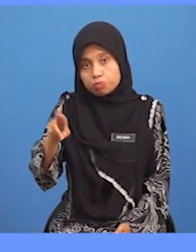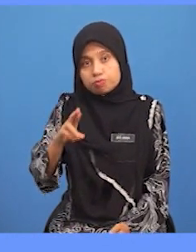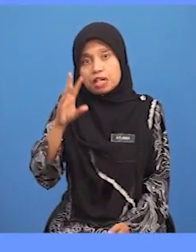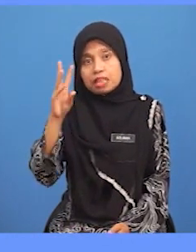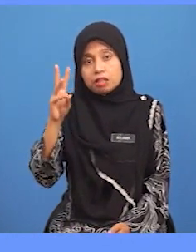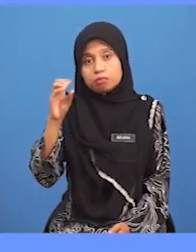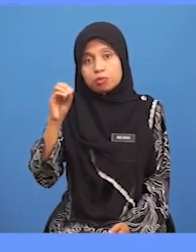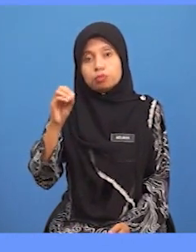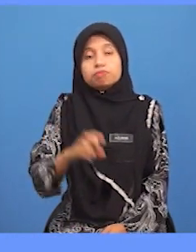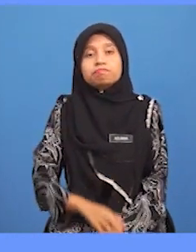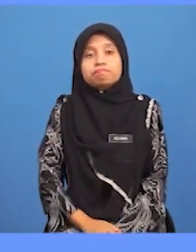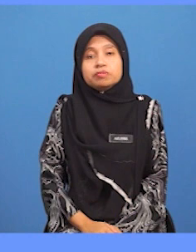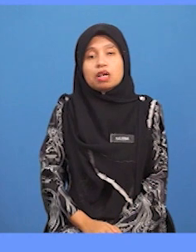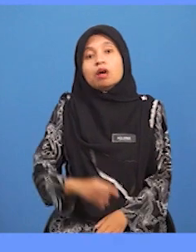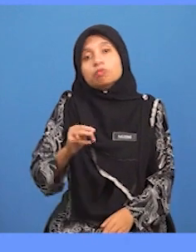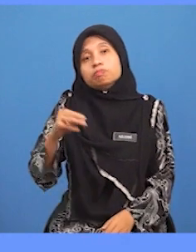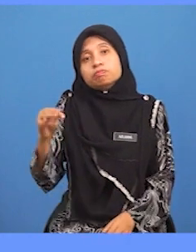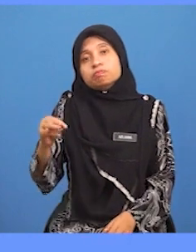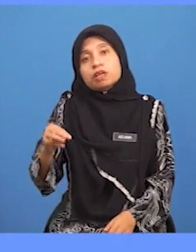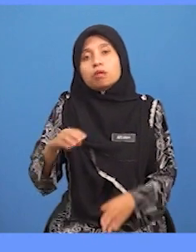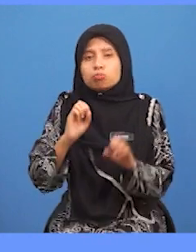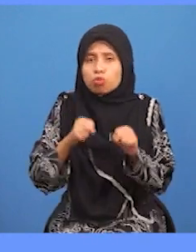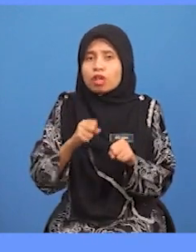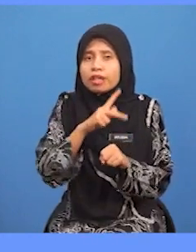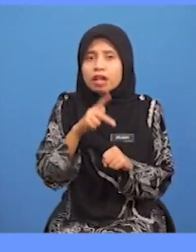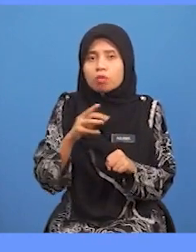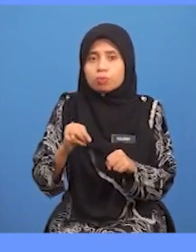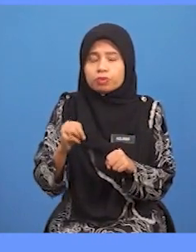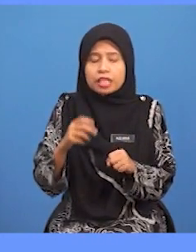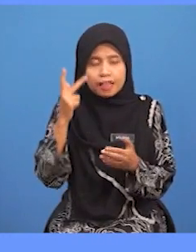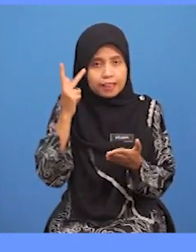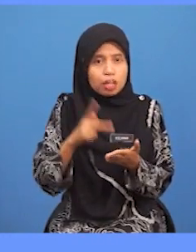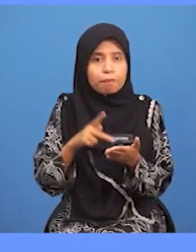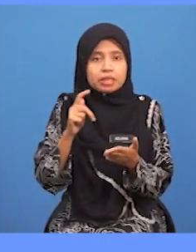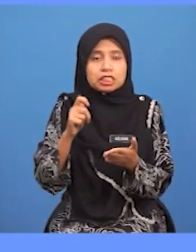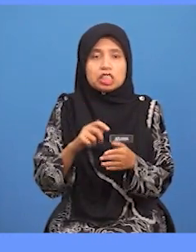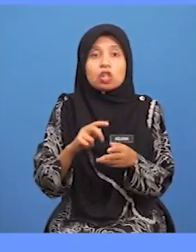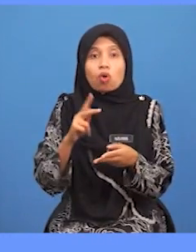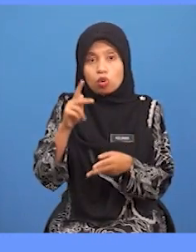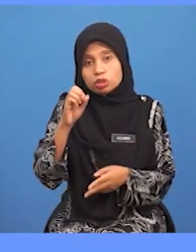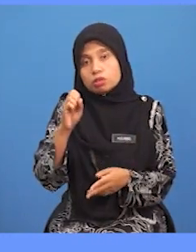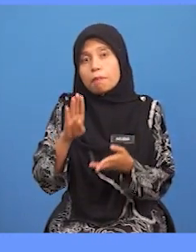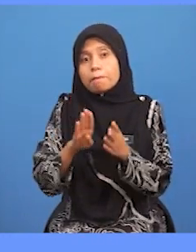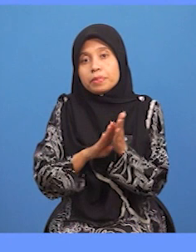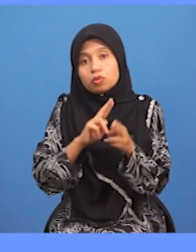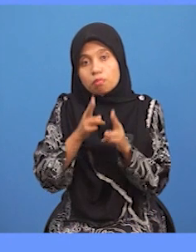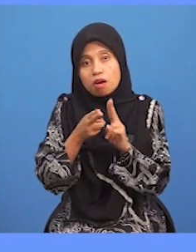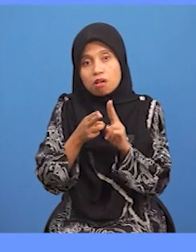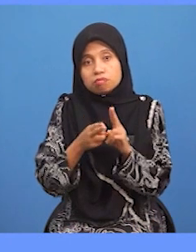RM30,660. Murid-murid, bolehkah murid-murid kenal pasti kos berubah pula?